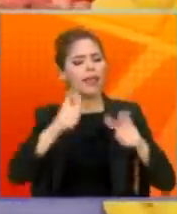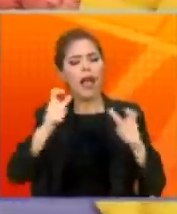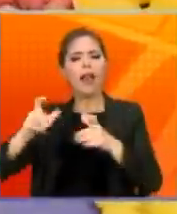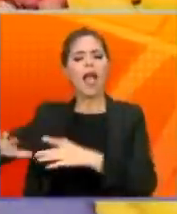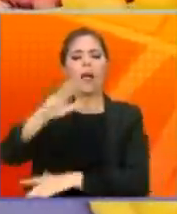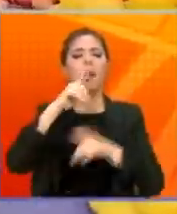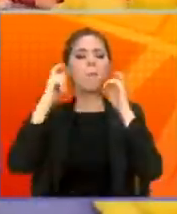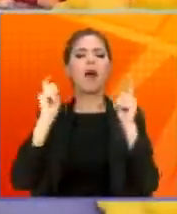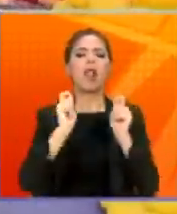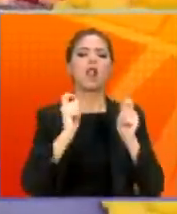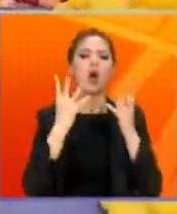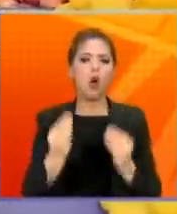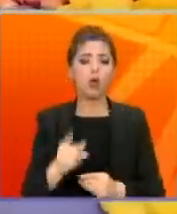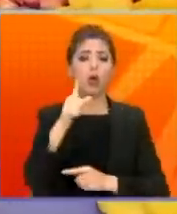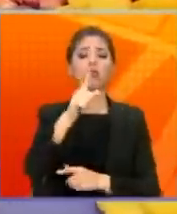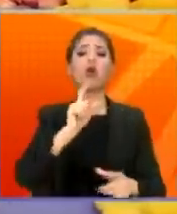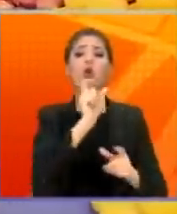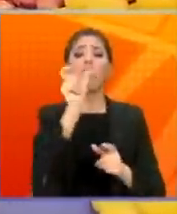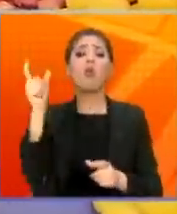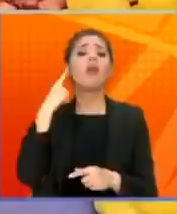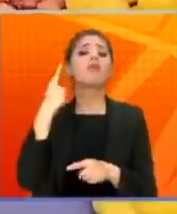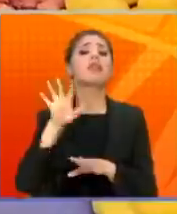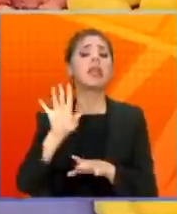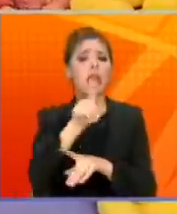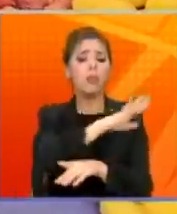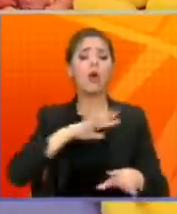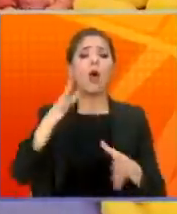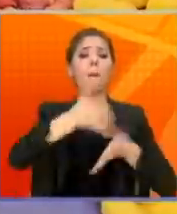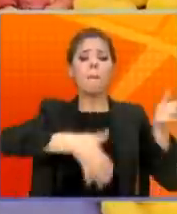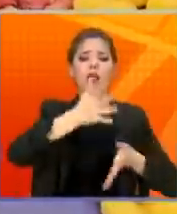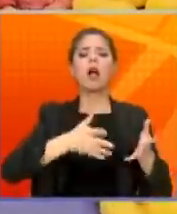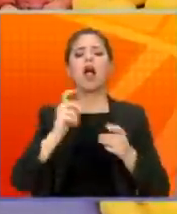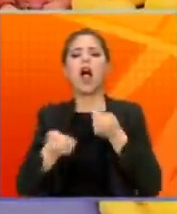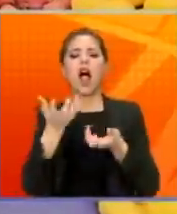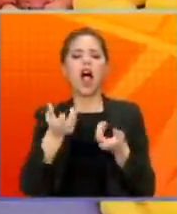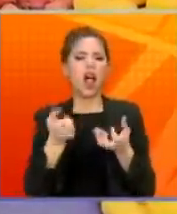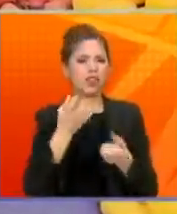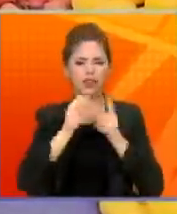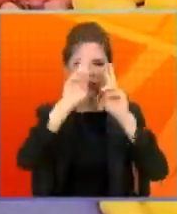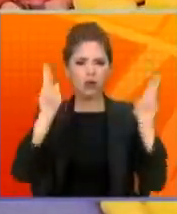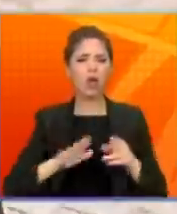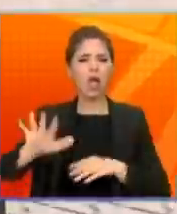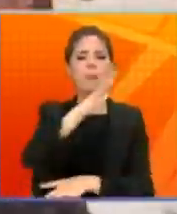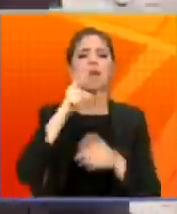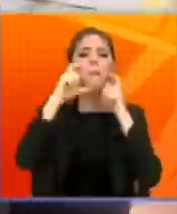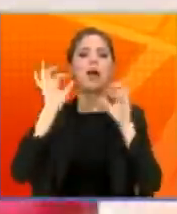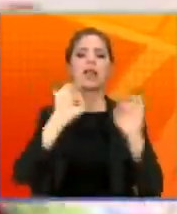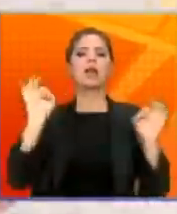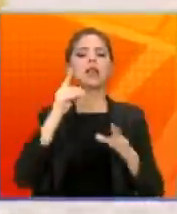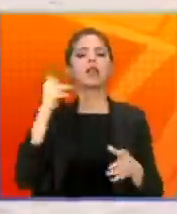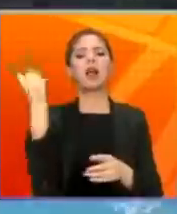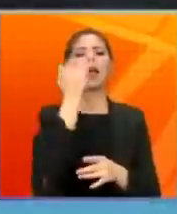Maske takmak zorunlu oldu ama hala uyarıları dikkate almayıp pazarlarda marketlerde maskesi dolaşanlar var